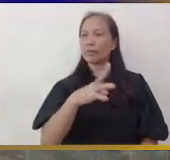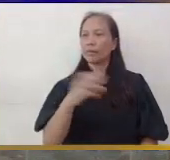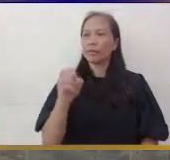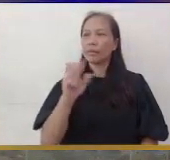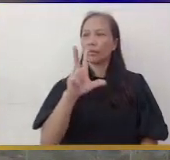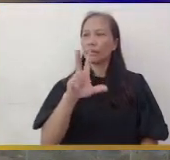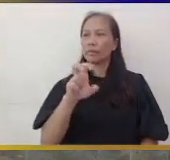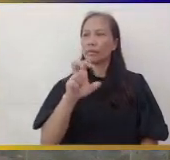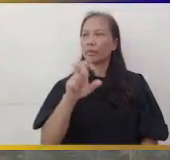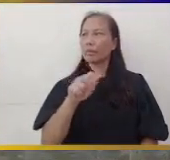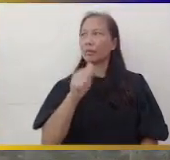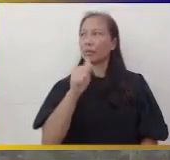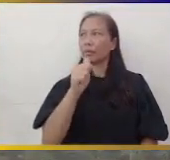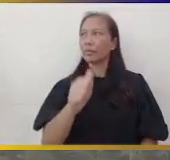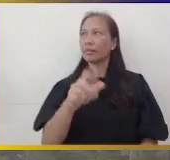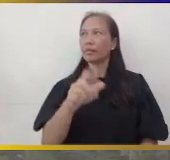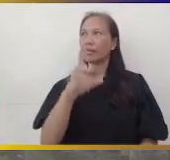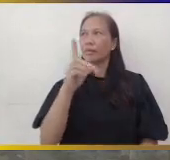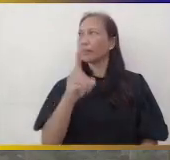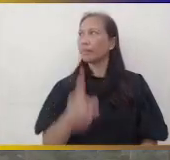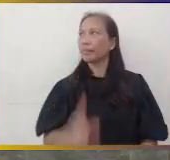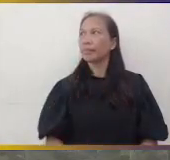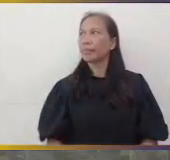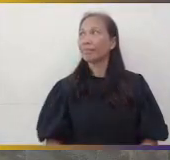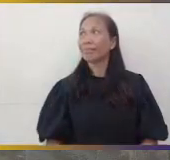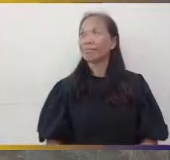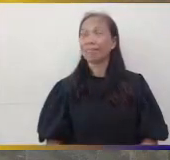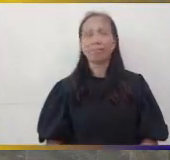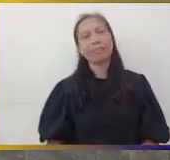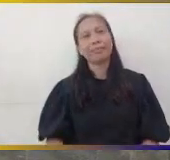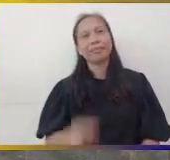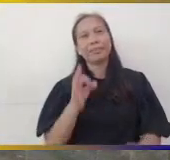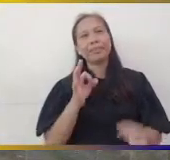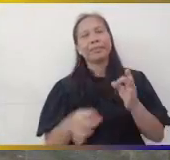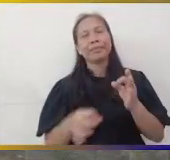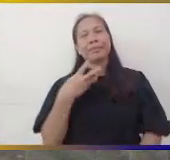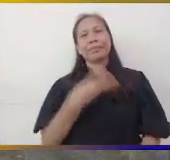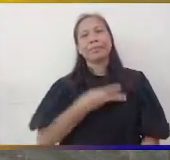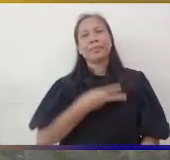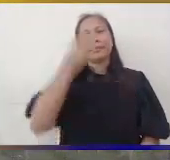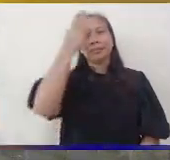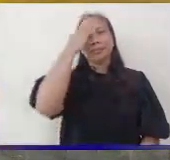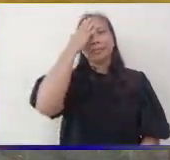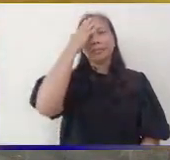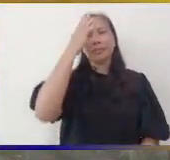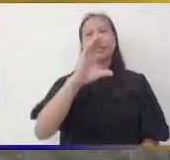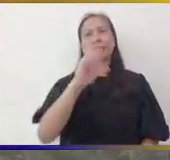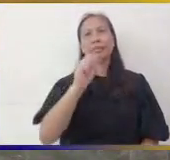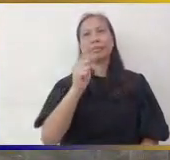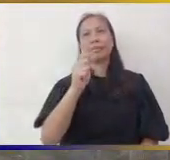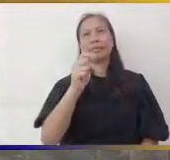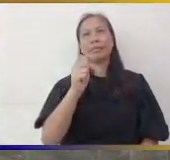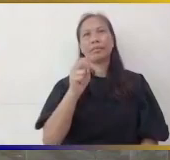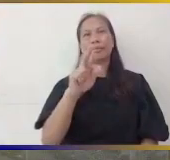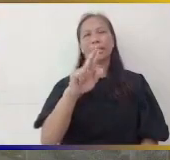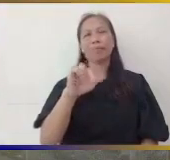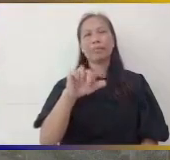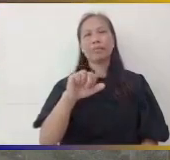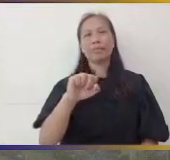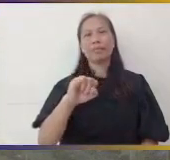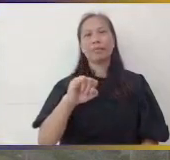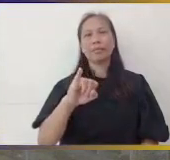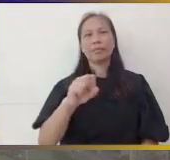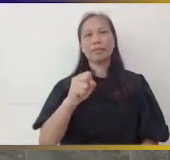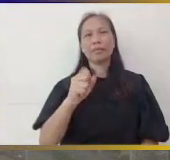13th century kung maalala niyo yung mga binanggit ko sa inyong cist groups before nagjoin in din po sila diyan during